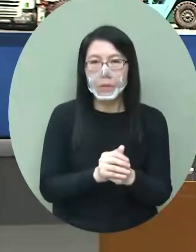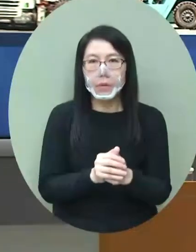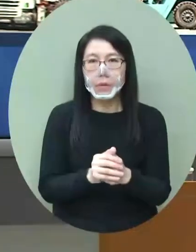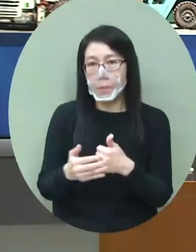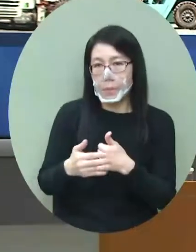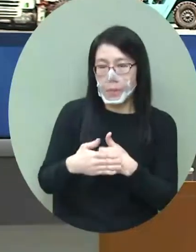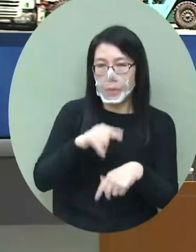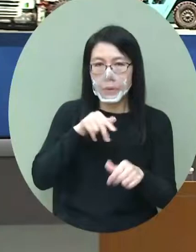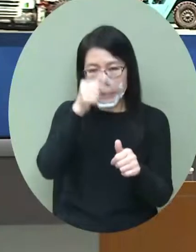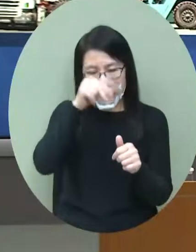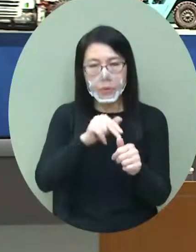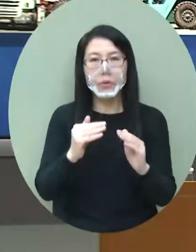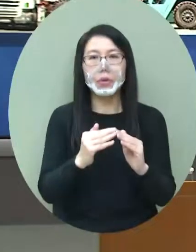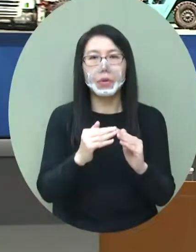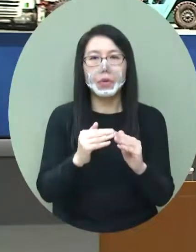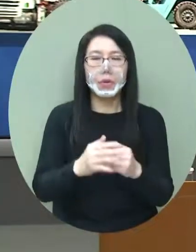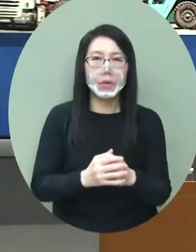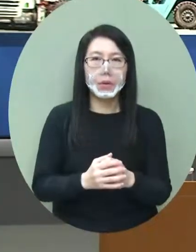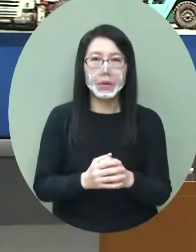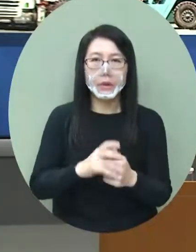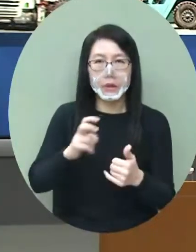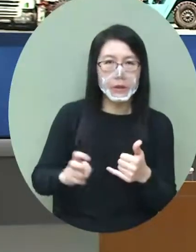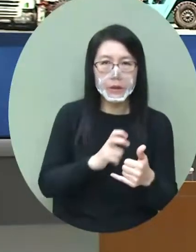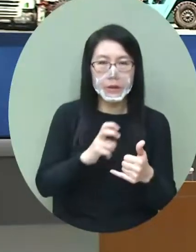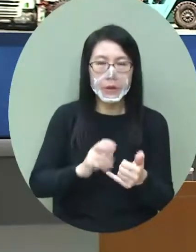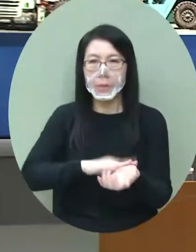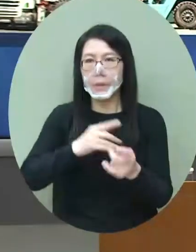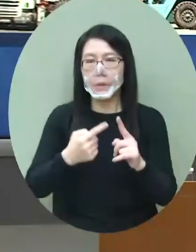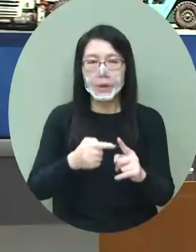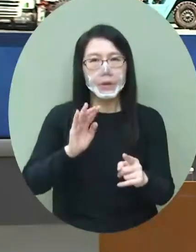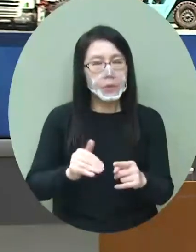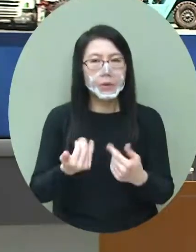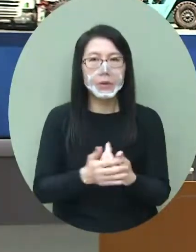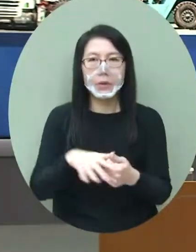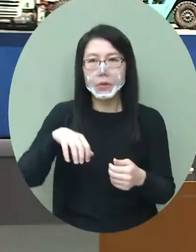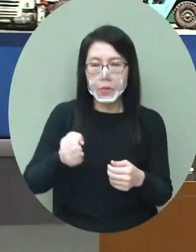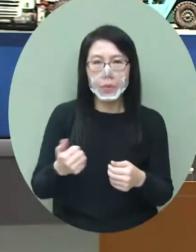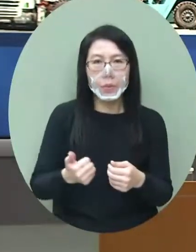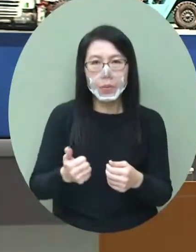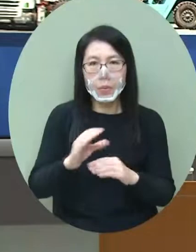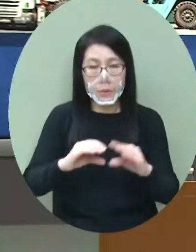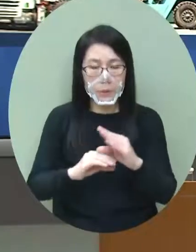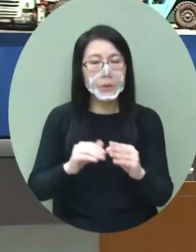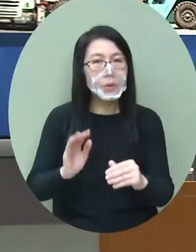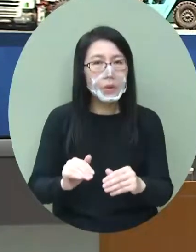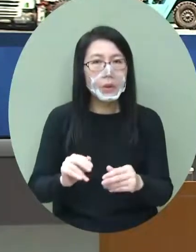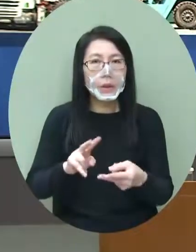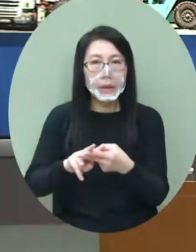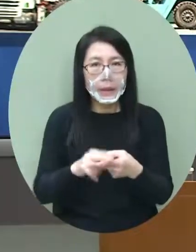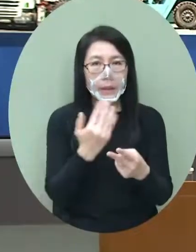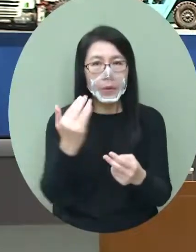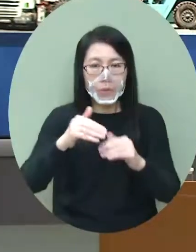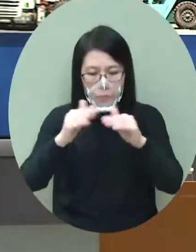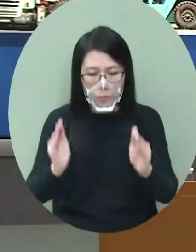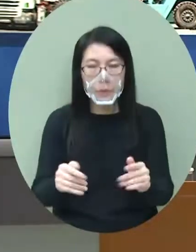到香港协助医管局治疗病人，也就是说呢用好这些设施。现在呢我